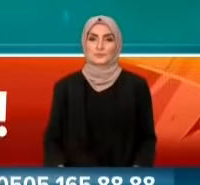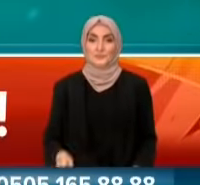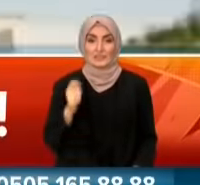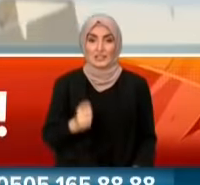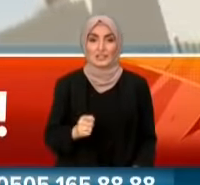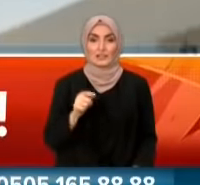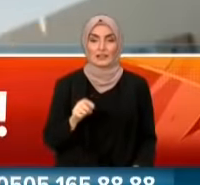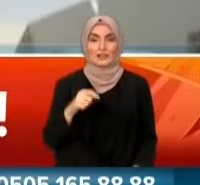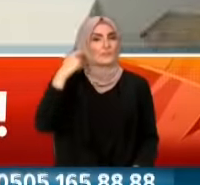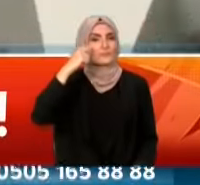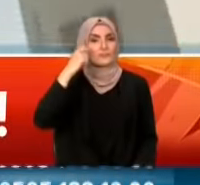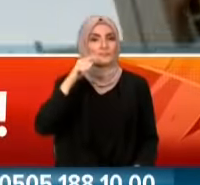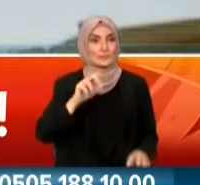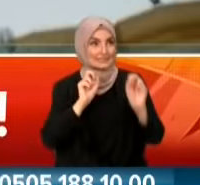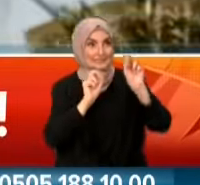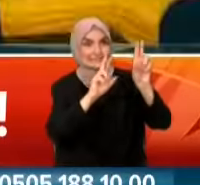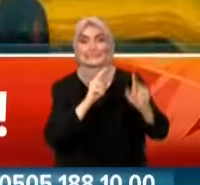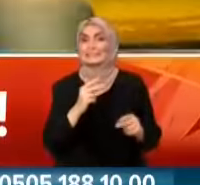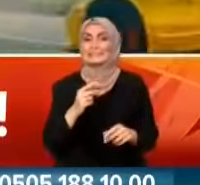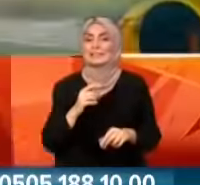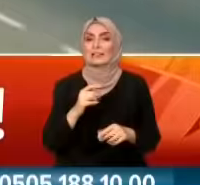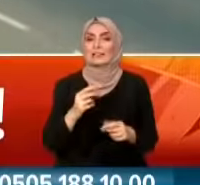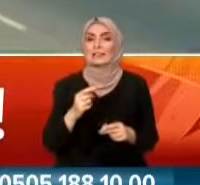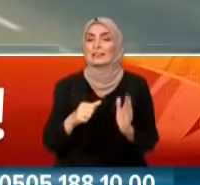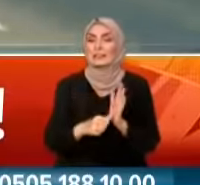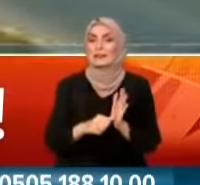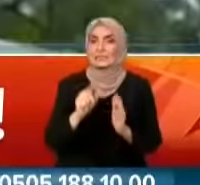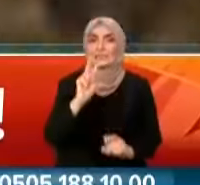Aslında filmin vizyon tarihi 25 Ocak 2020 olarak